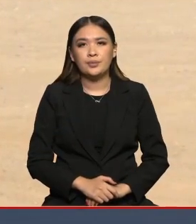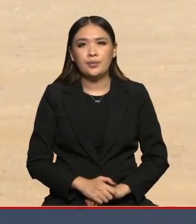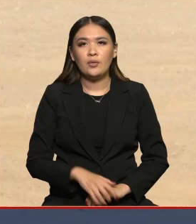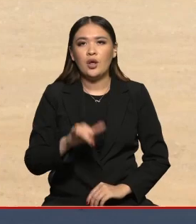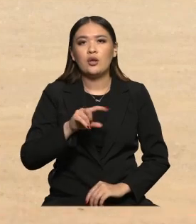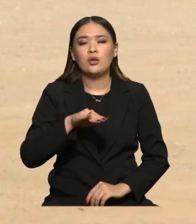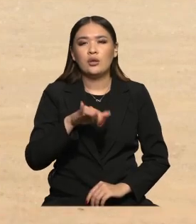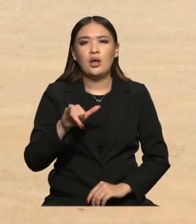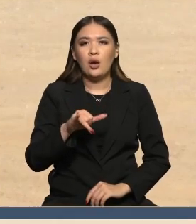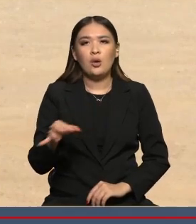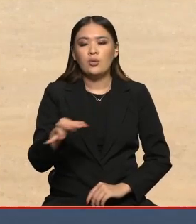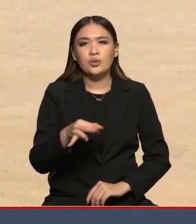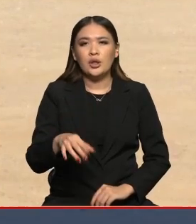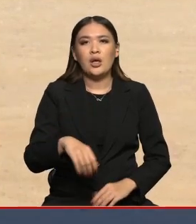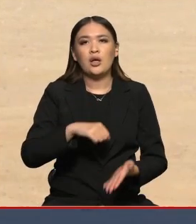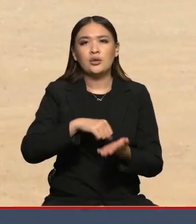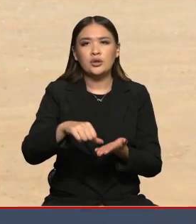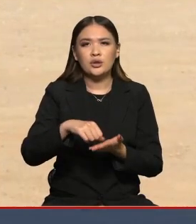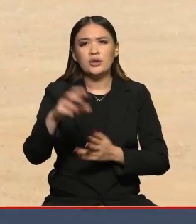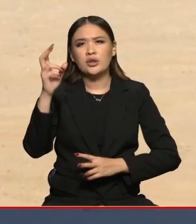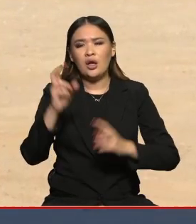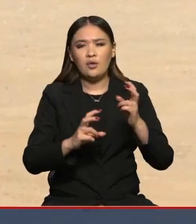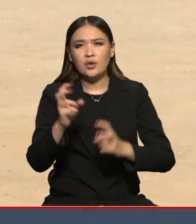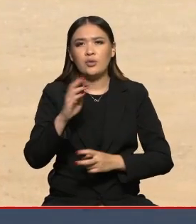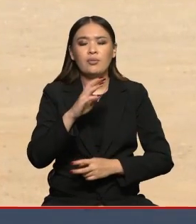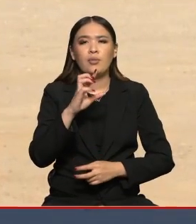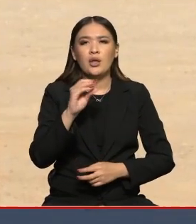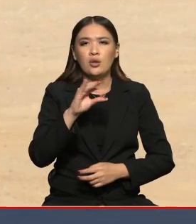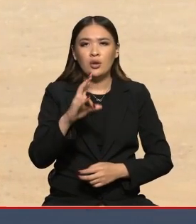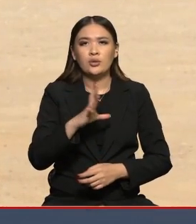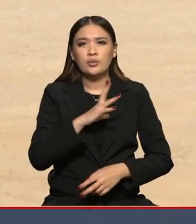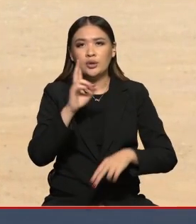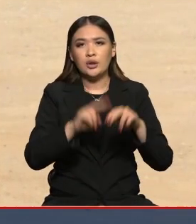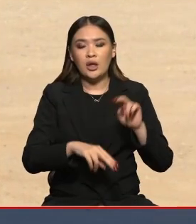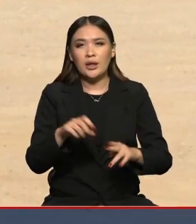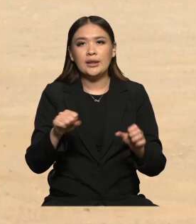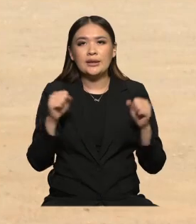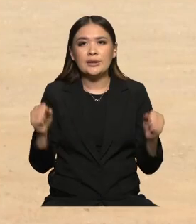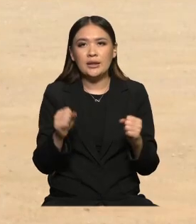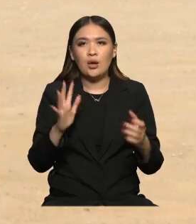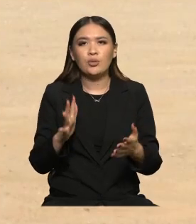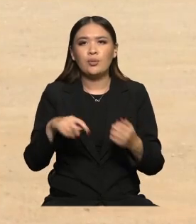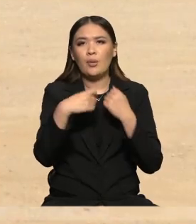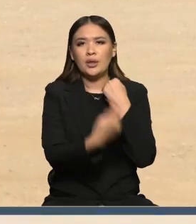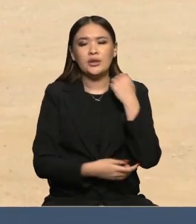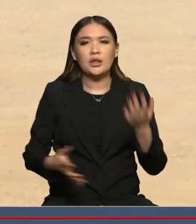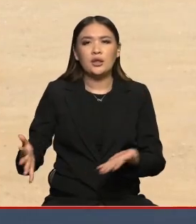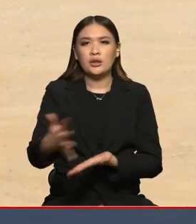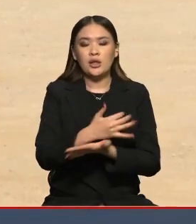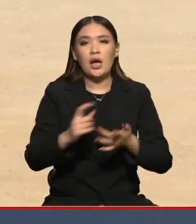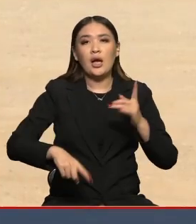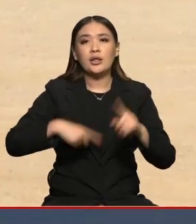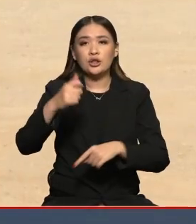Ұлытау облысында біз асфальт бетонды зауыт пен битум арналған шұңқыр салдық. Қыста барлық материалдарды жинаймыз және келесі жылға